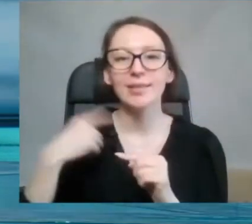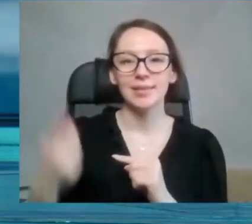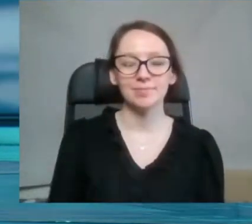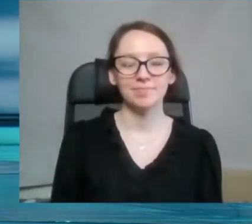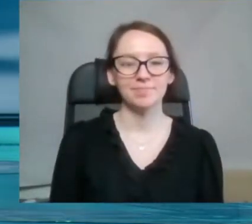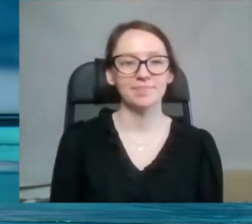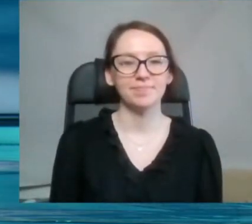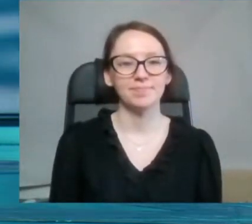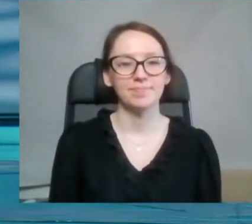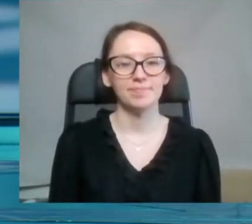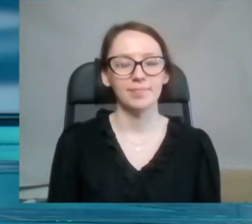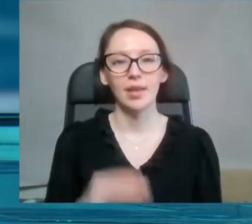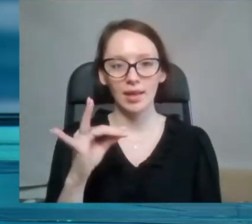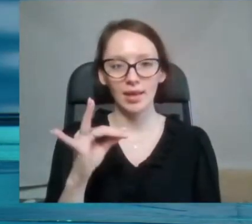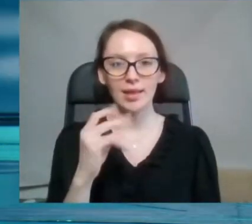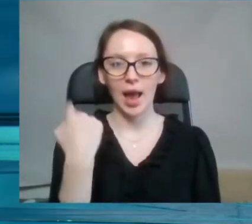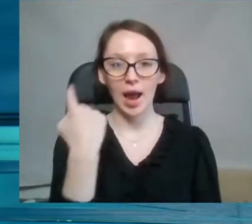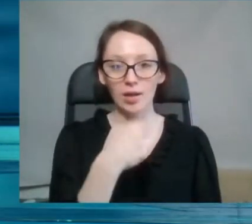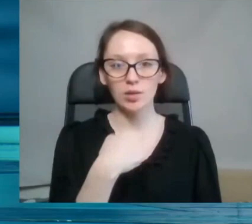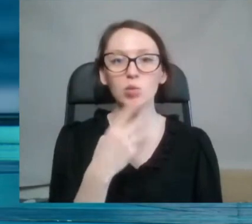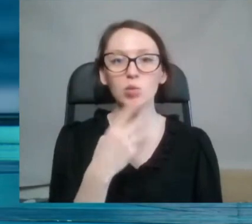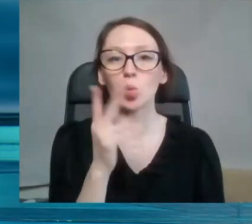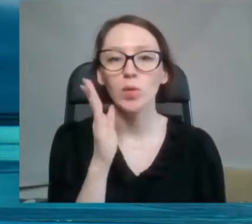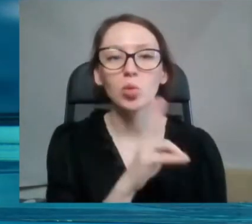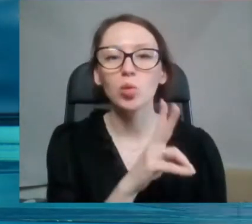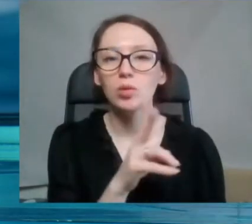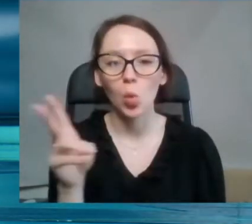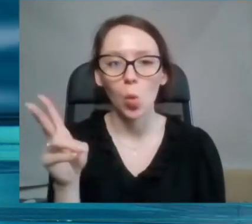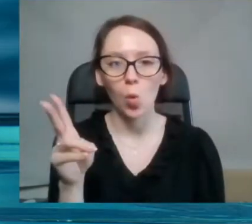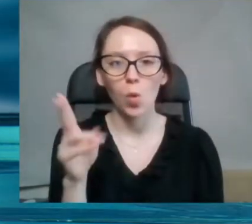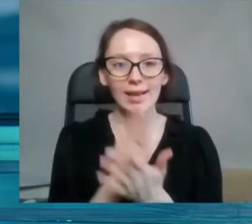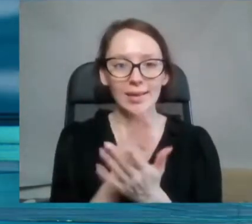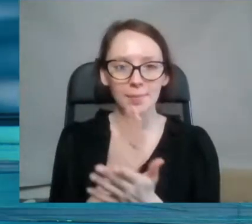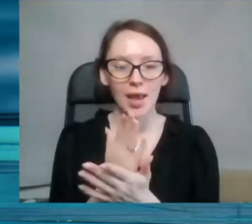8-летии. И я на лице увижу, кто имеет кувшин дома.